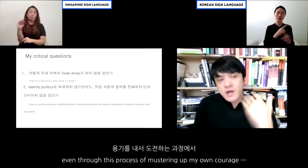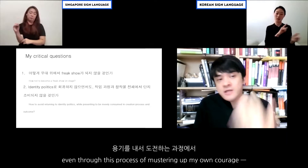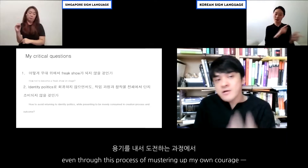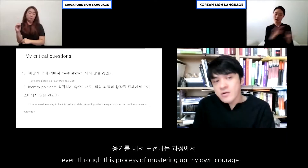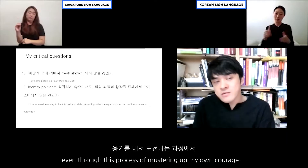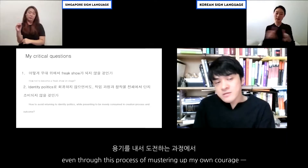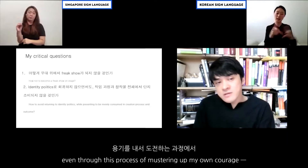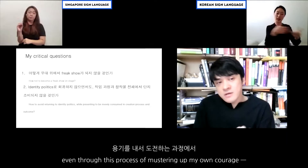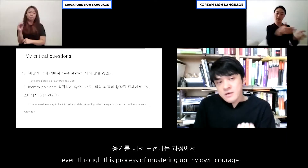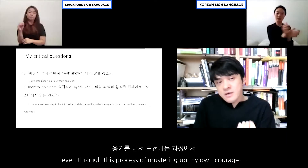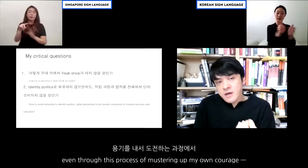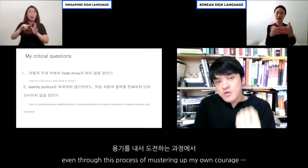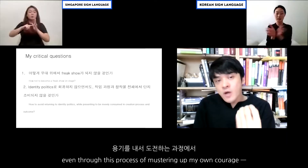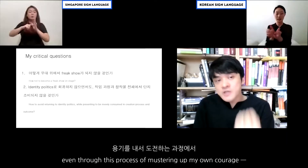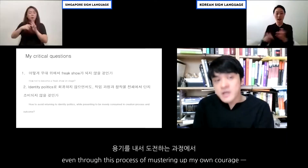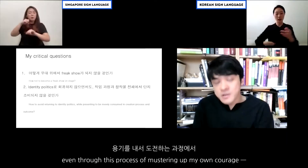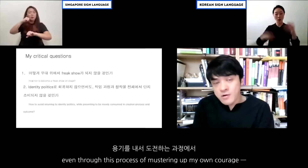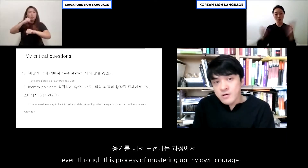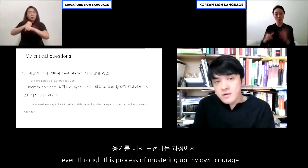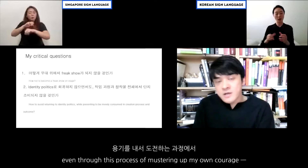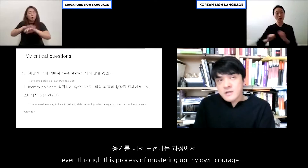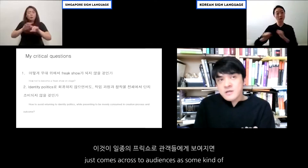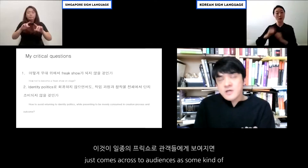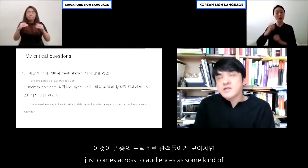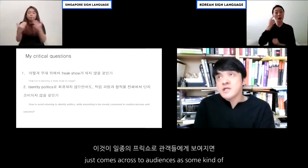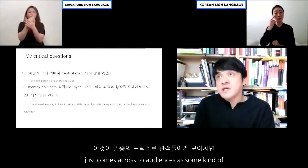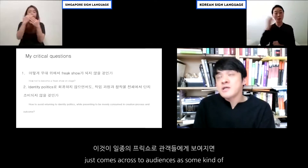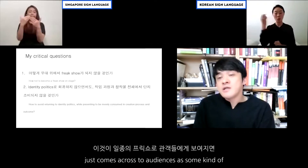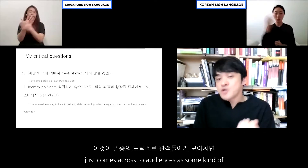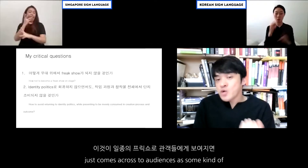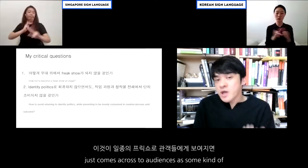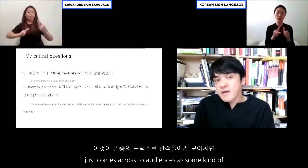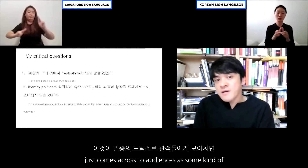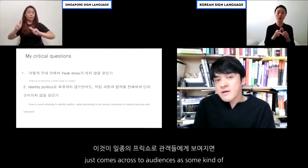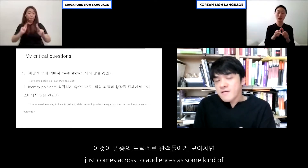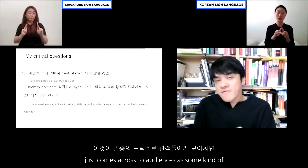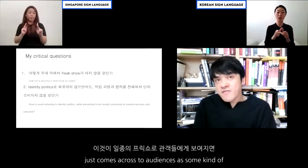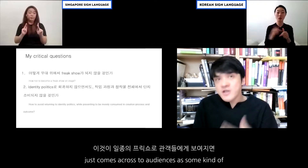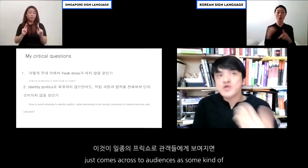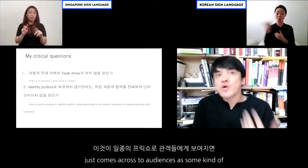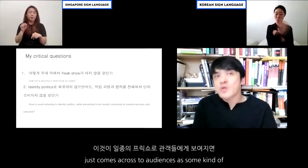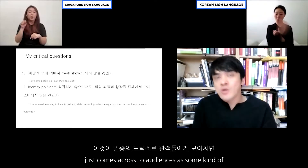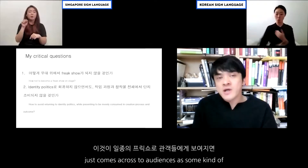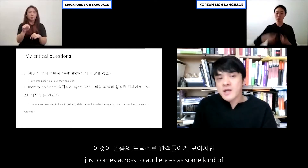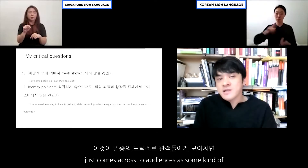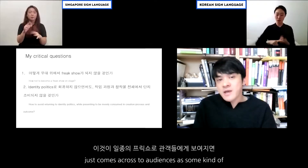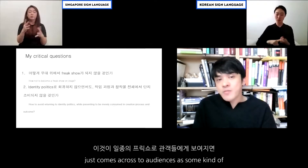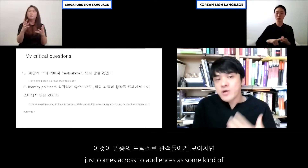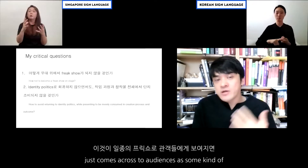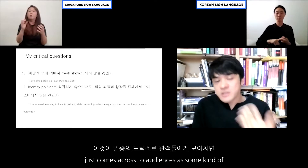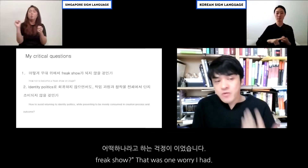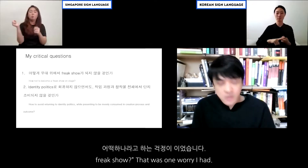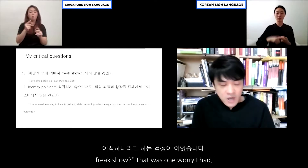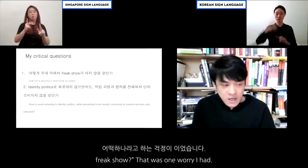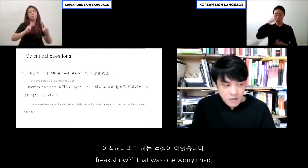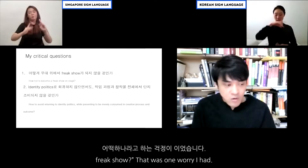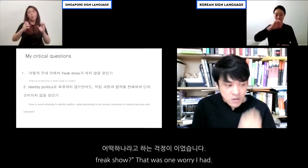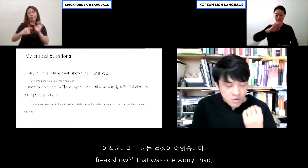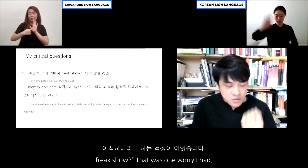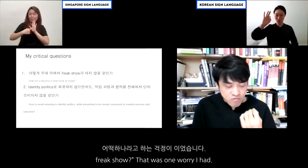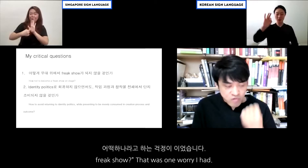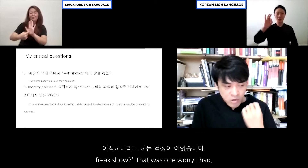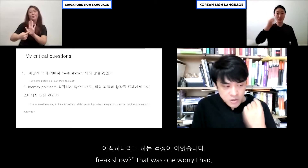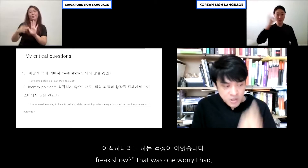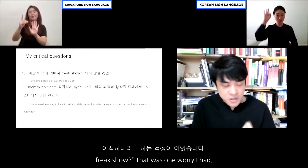도전하는 과정에서 이것이 일종의 프릭쇼로 관객들에게 보여지니 어떡하나라고